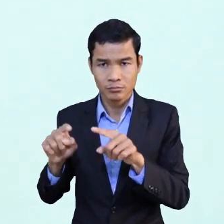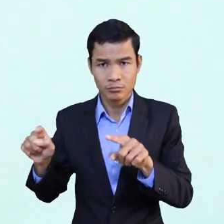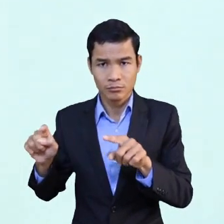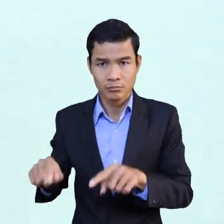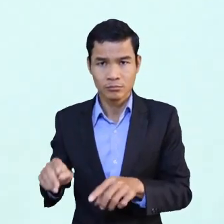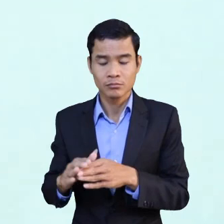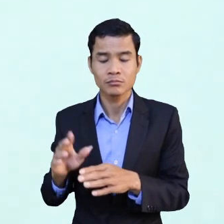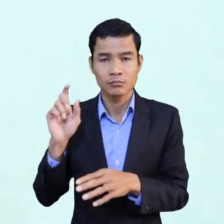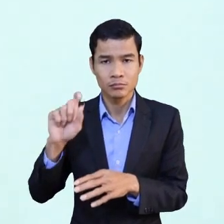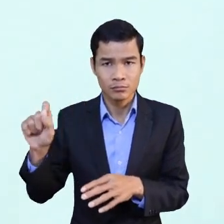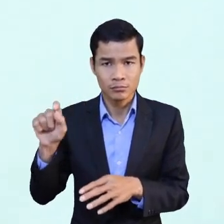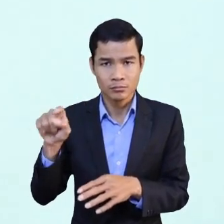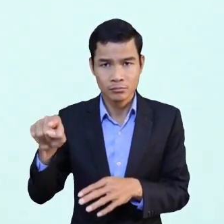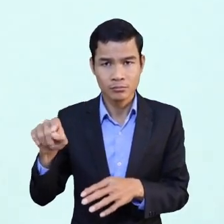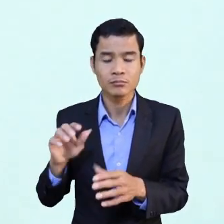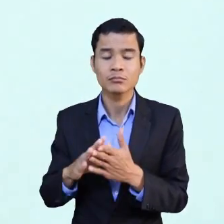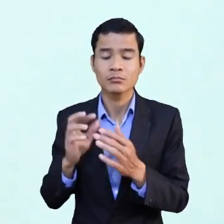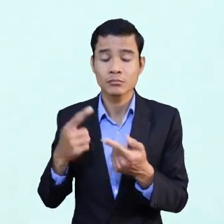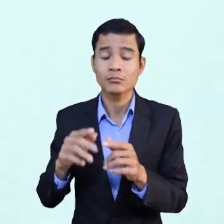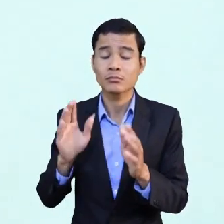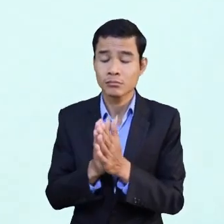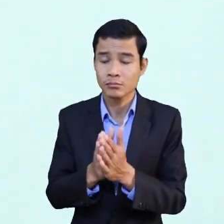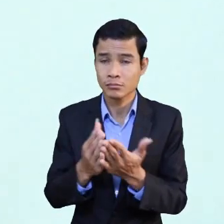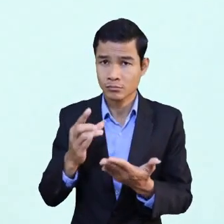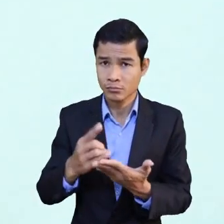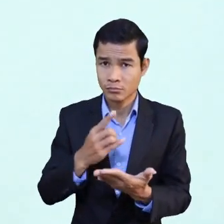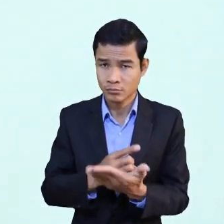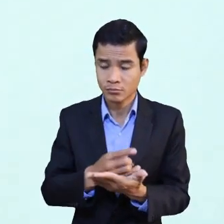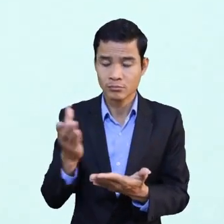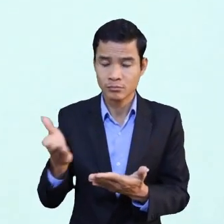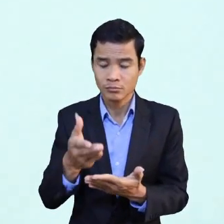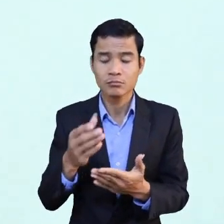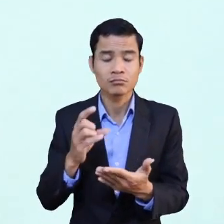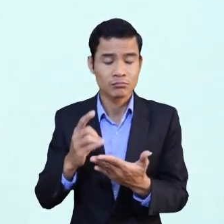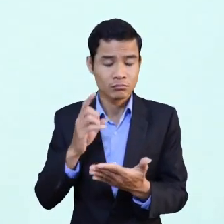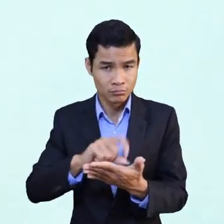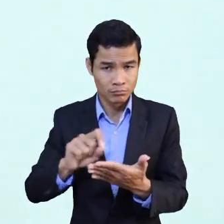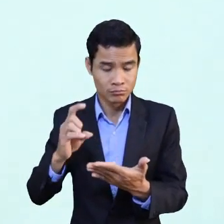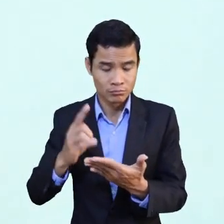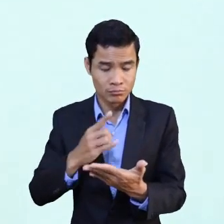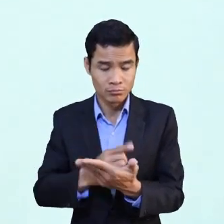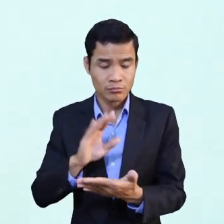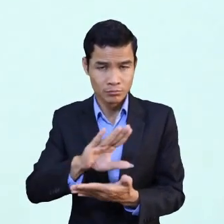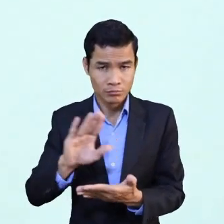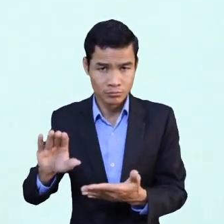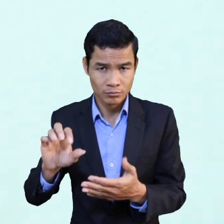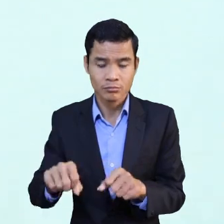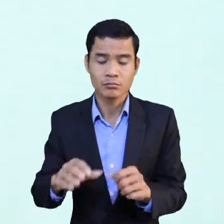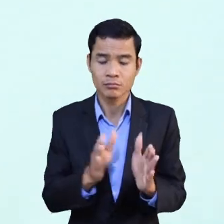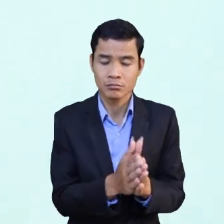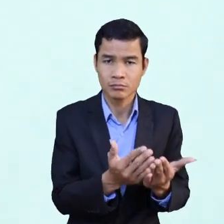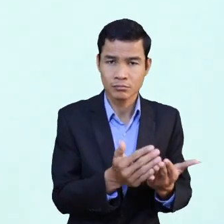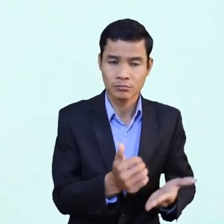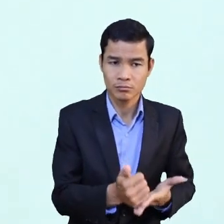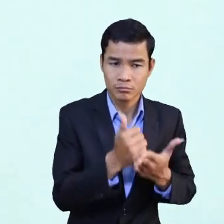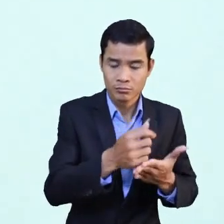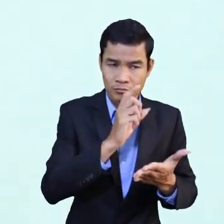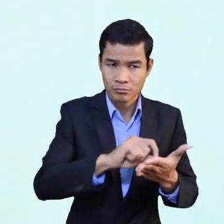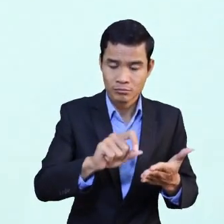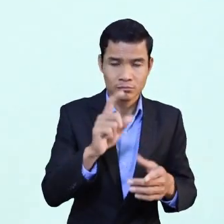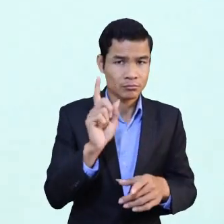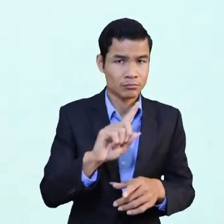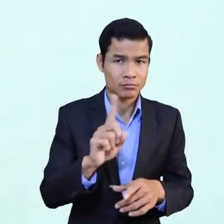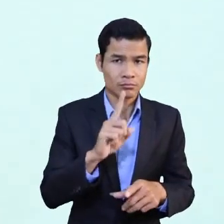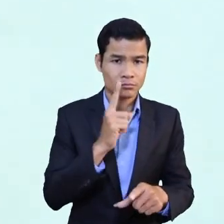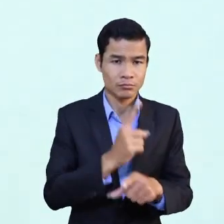ស់យើងទេយើងសរសេរក្នុងសិភៅមេរៀនណាអត់សរសេរនៅក្នុងសិភៅជំនួយកូនណាចាឲ្យសរសេរ